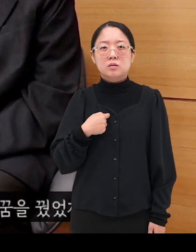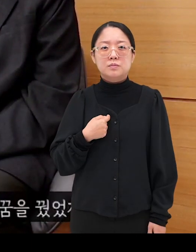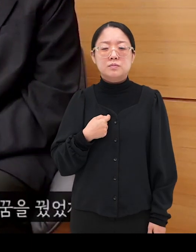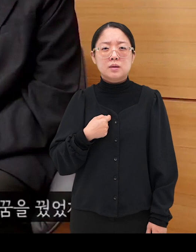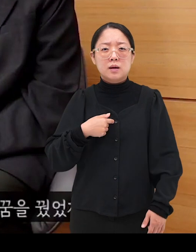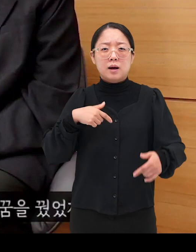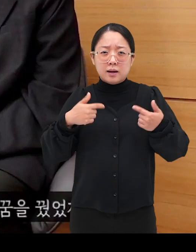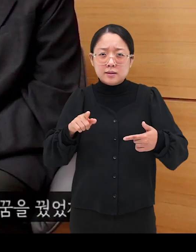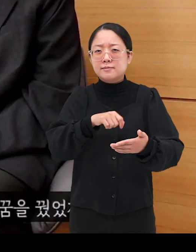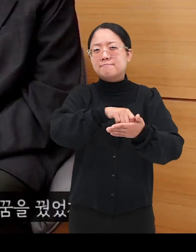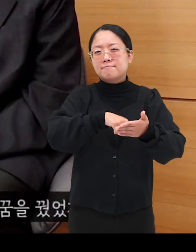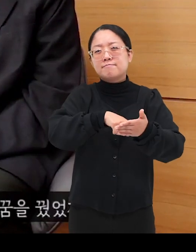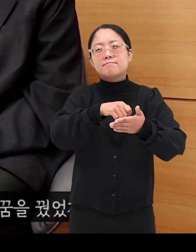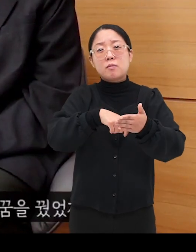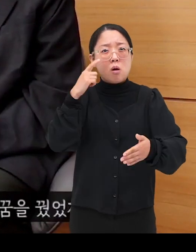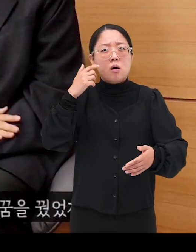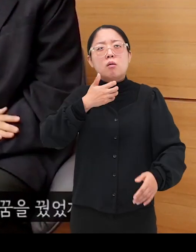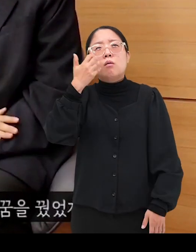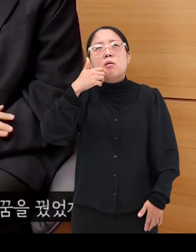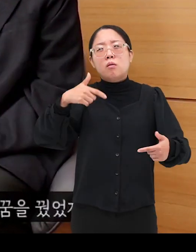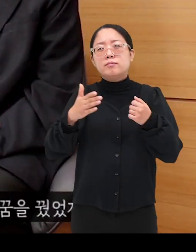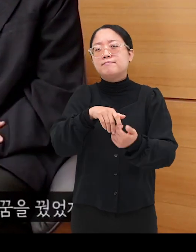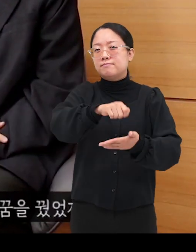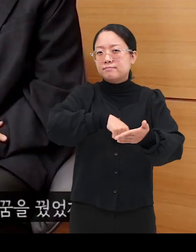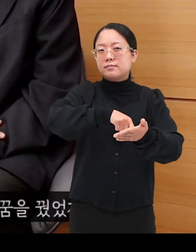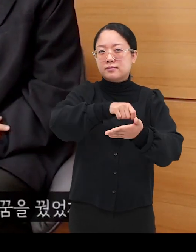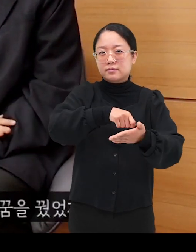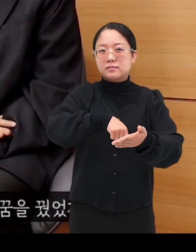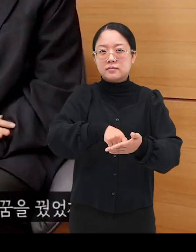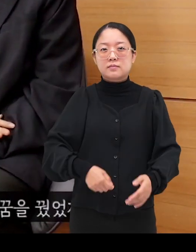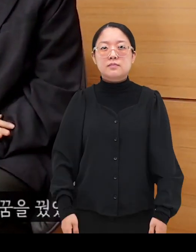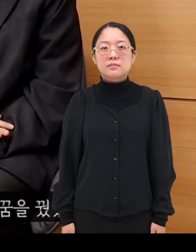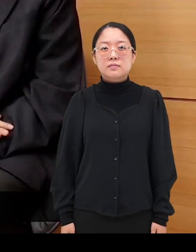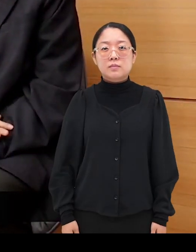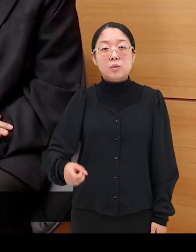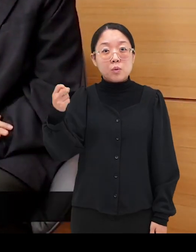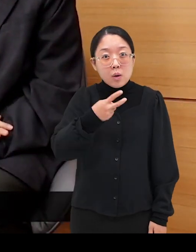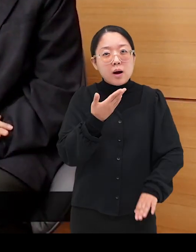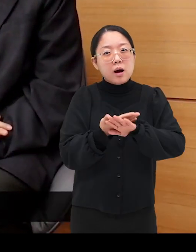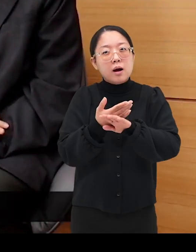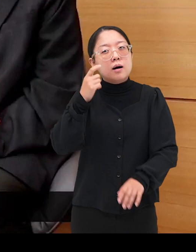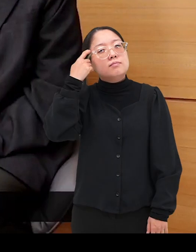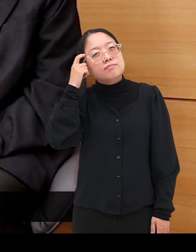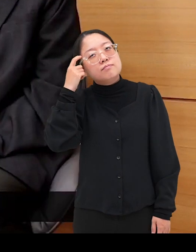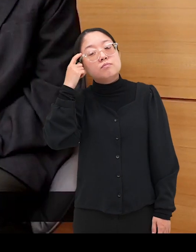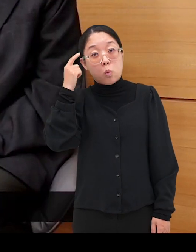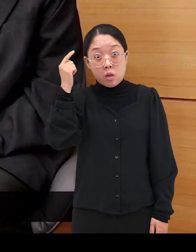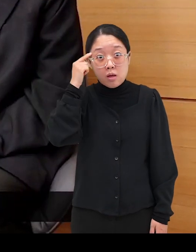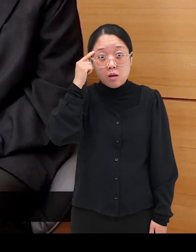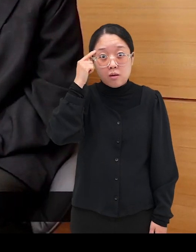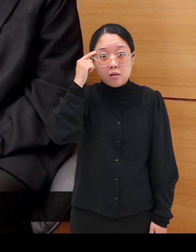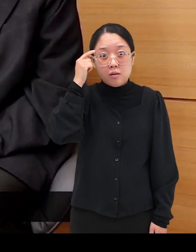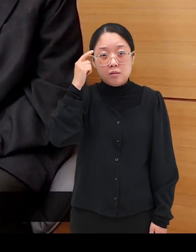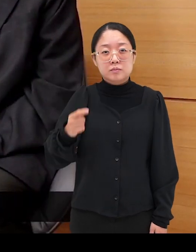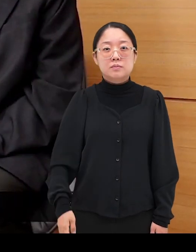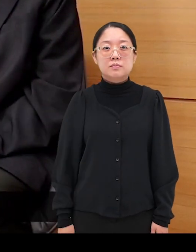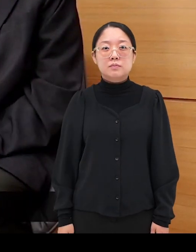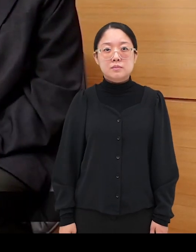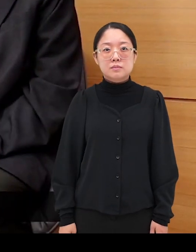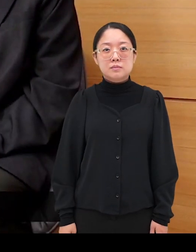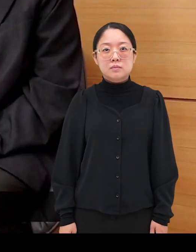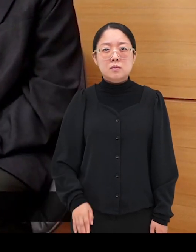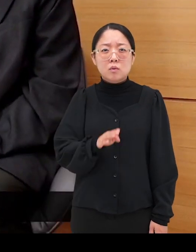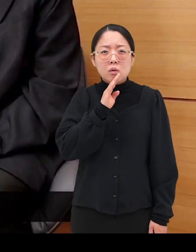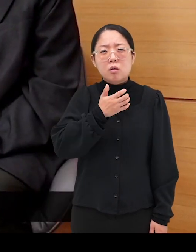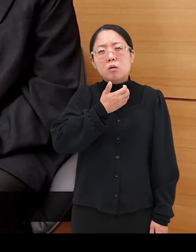항상 기록을 하고 있고 언젠가 또 펴보면 이런 꿈을 꿨었지 하고 거기서 이제 또 다른 생각을 이어가고